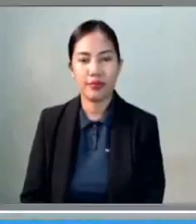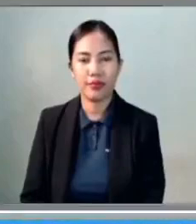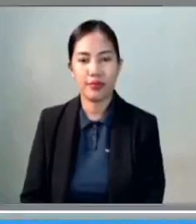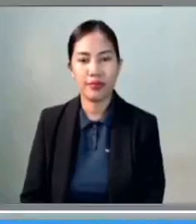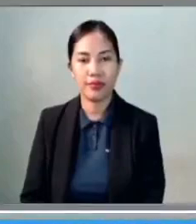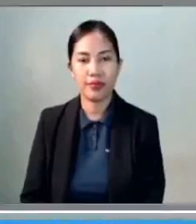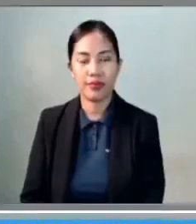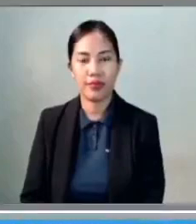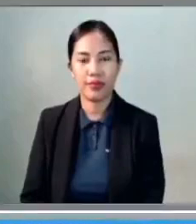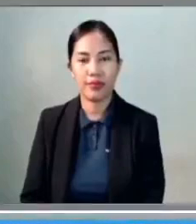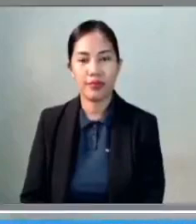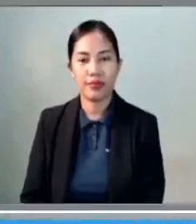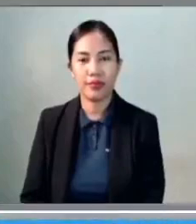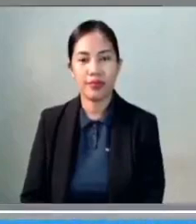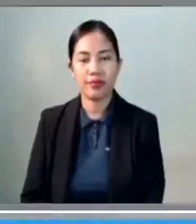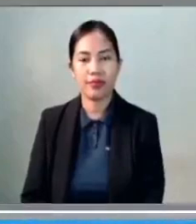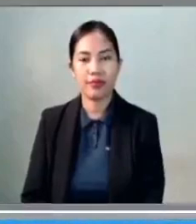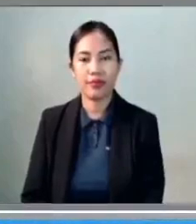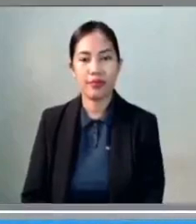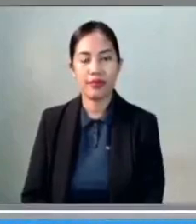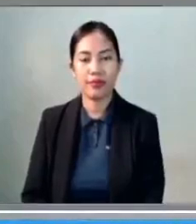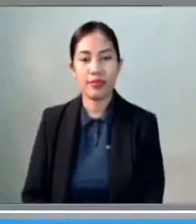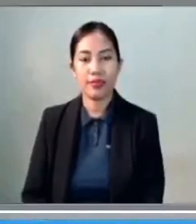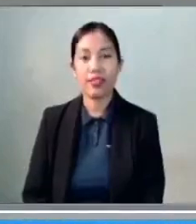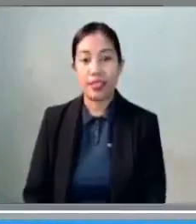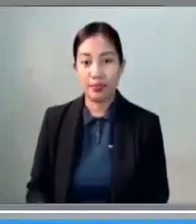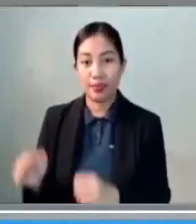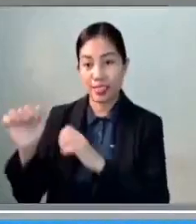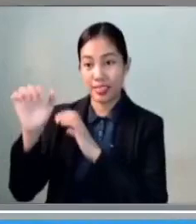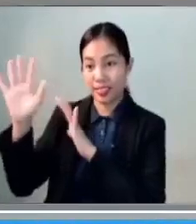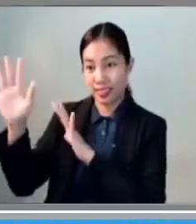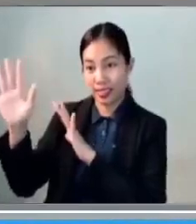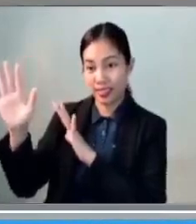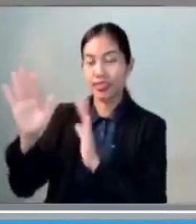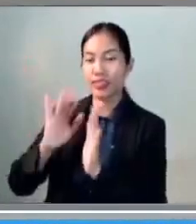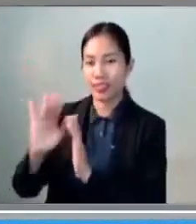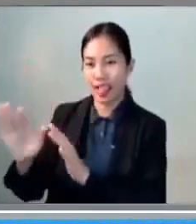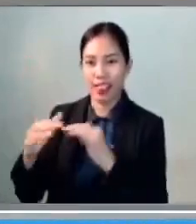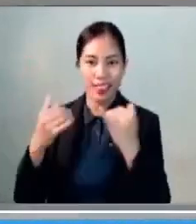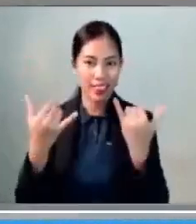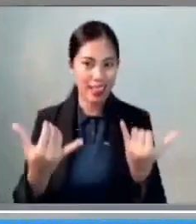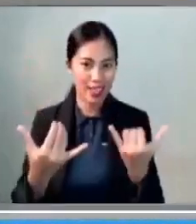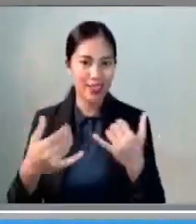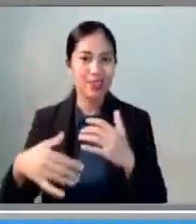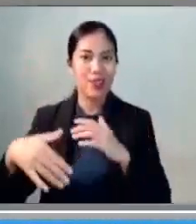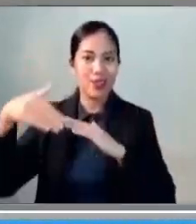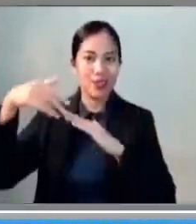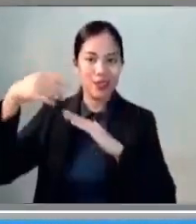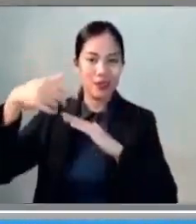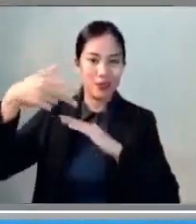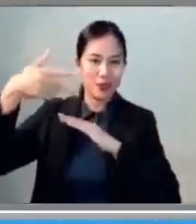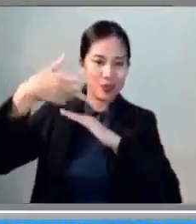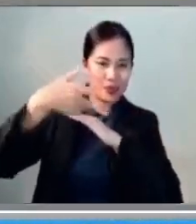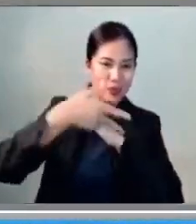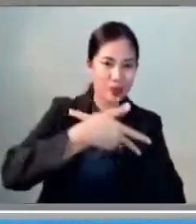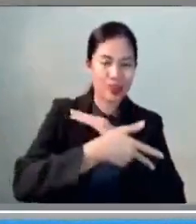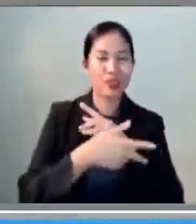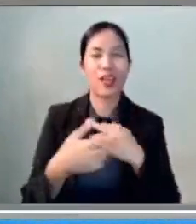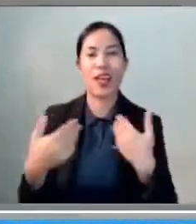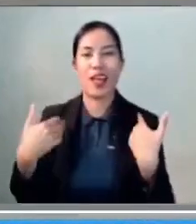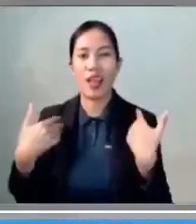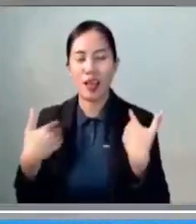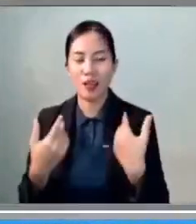Samantala, mula naman po sa akyatan, eto naman usapang pababa. May mga daredevil na nagpasiklaban po kasi dyan